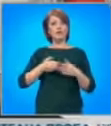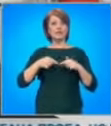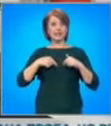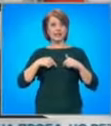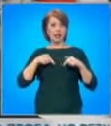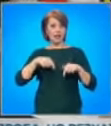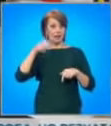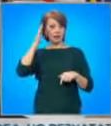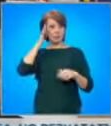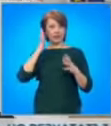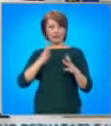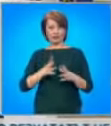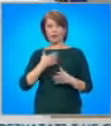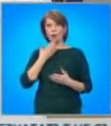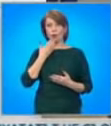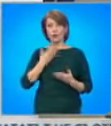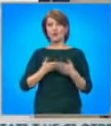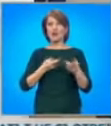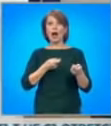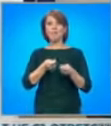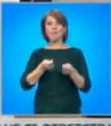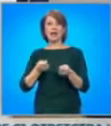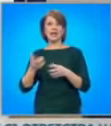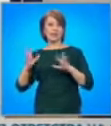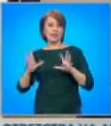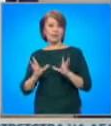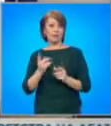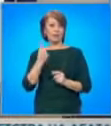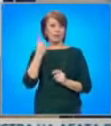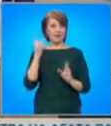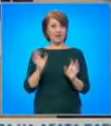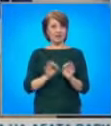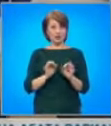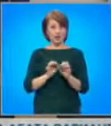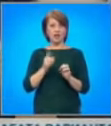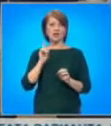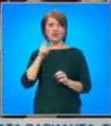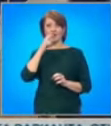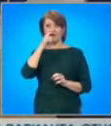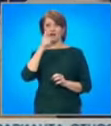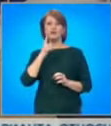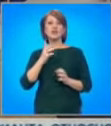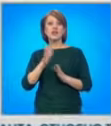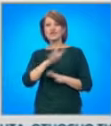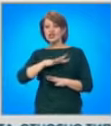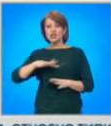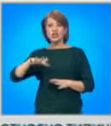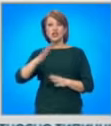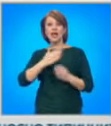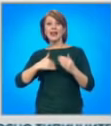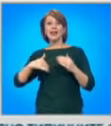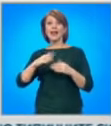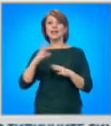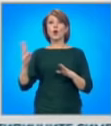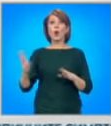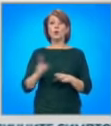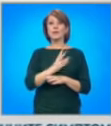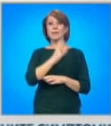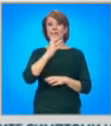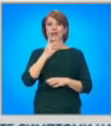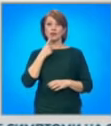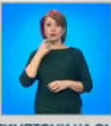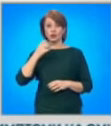правителството обяви, че кампанията започва от 1 февруари и ще важи за жители над 18 годишна възраст, на фона на редовни съботни